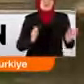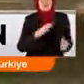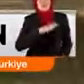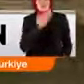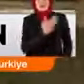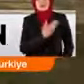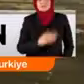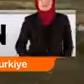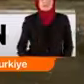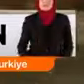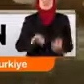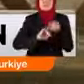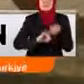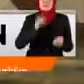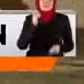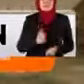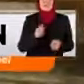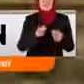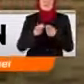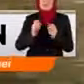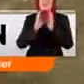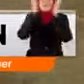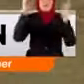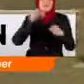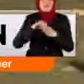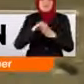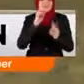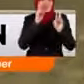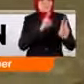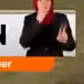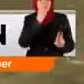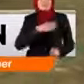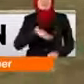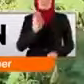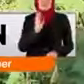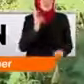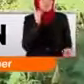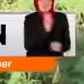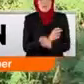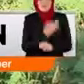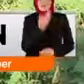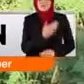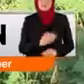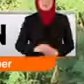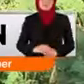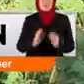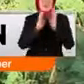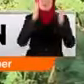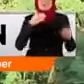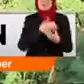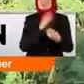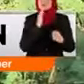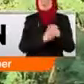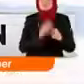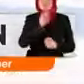Belgrat ormanında görmeye Alışık olmadığımız bir manzara var öyle bu Belgrat Ormanı bomboş ormanlara giriş yasağı 33